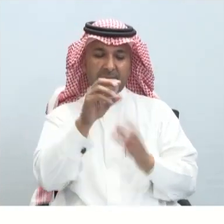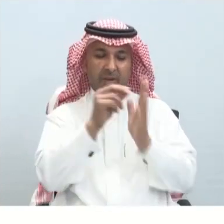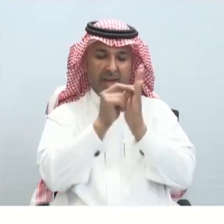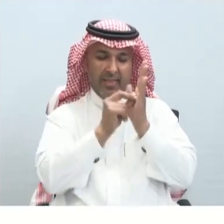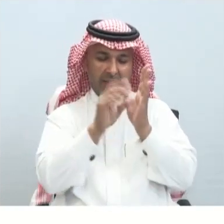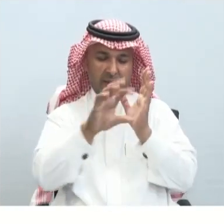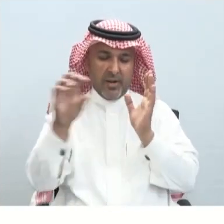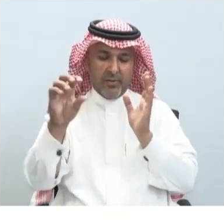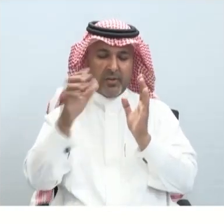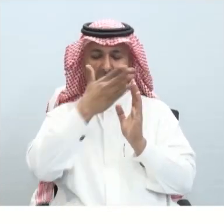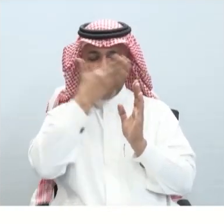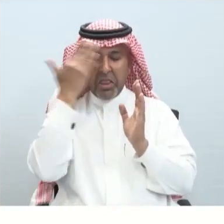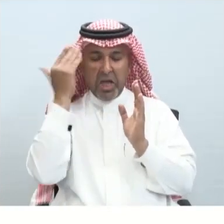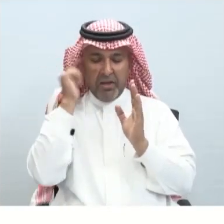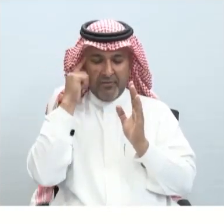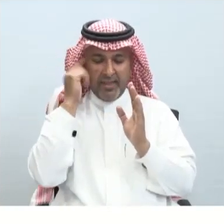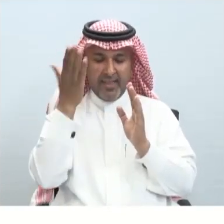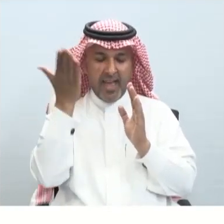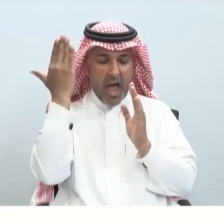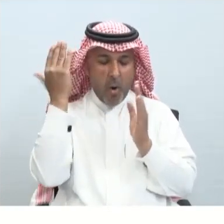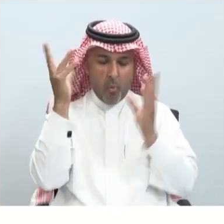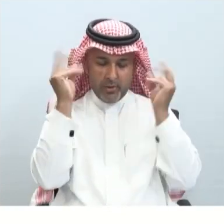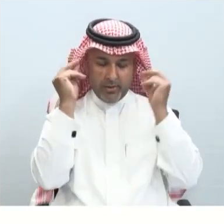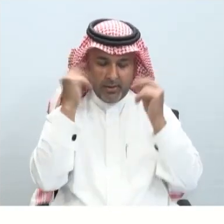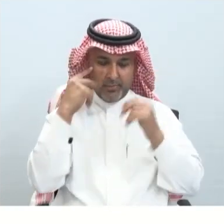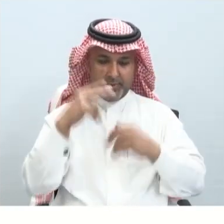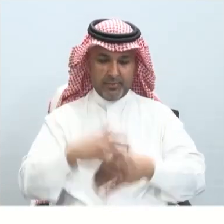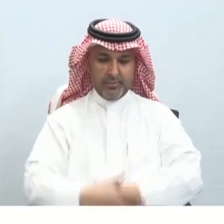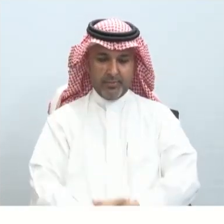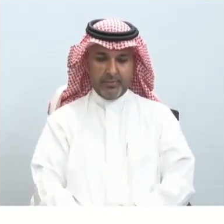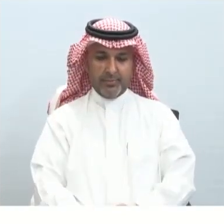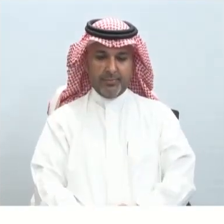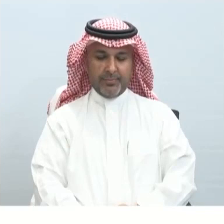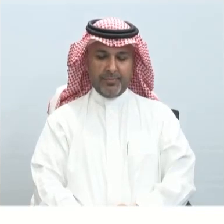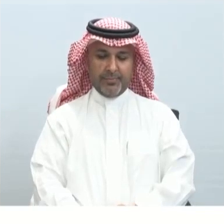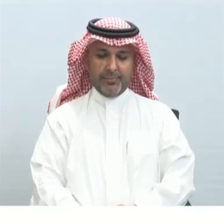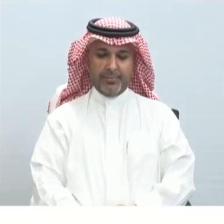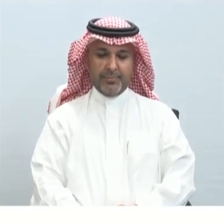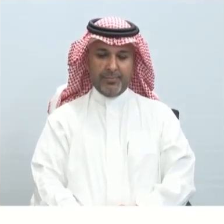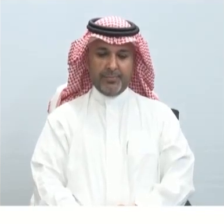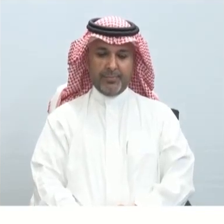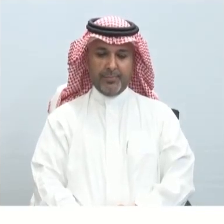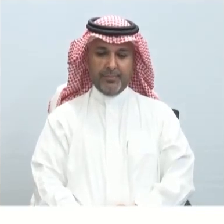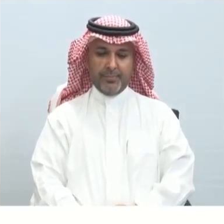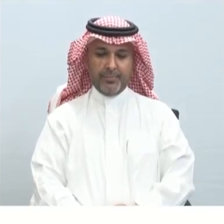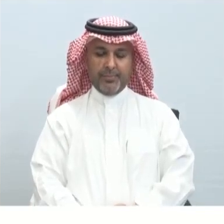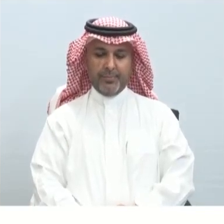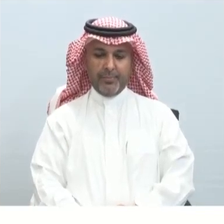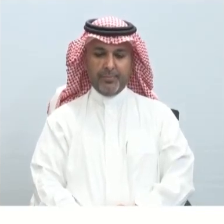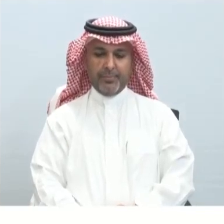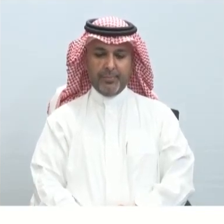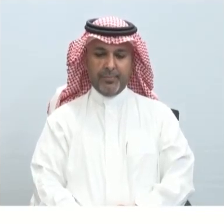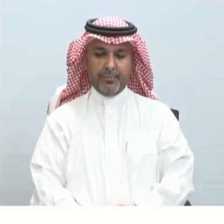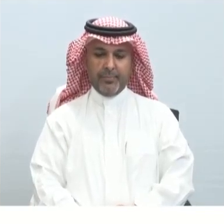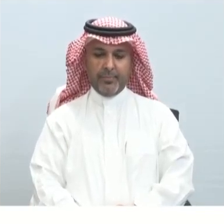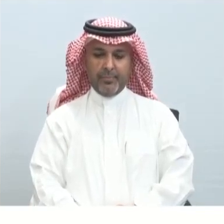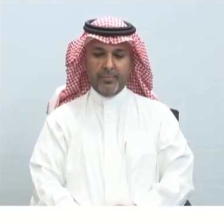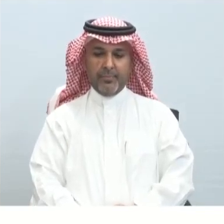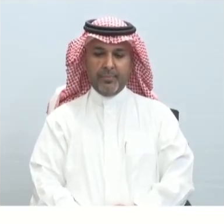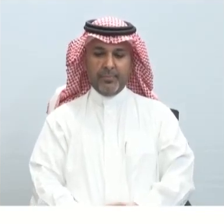ايه وانما اي ضلعين وزاويه محصوره بينهم ايضا هذا يكون عباره عن ضلع وهذا يكون عباره عن ضلع